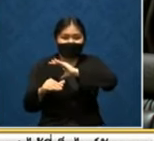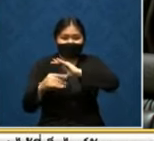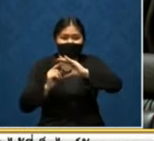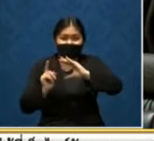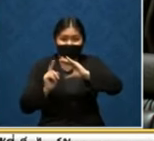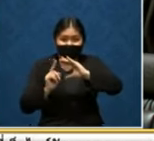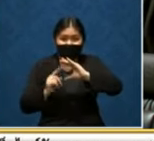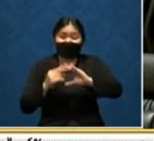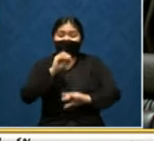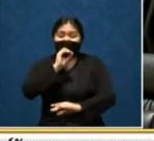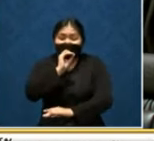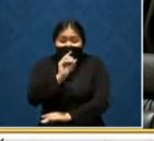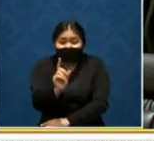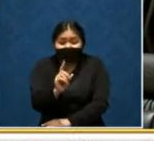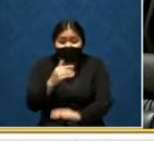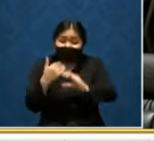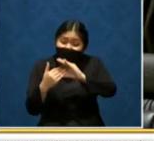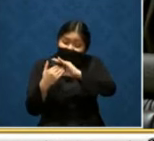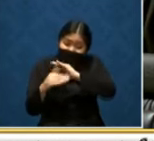แชทไลน์บอกว่า